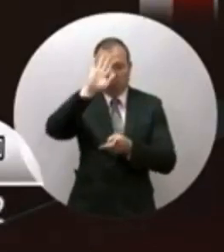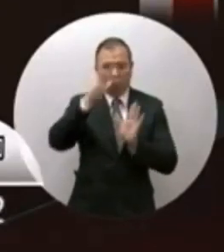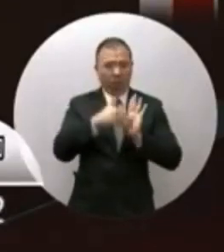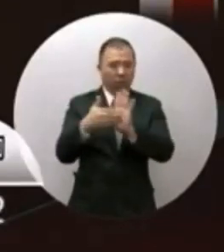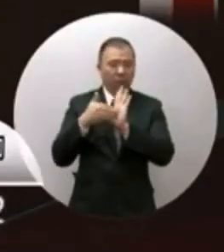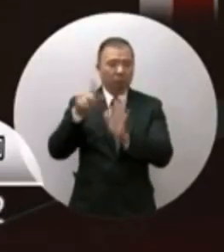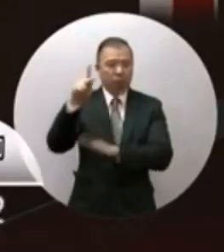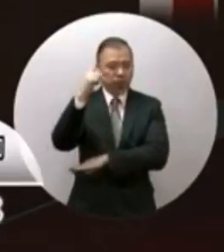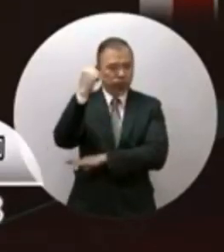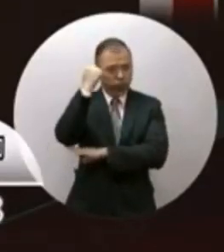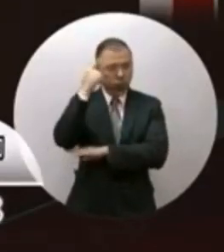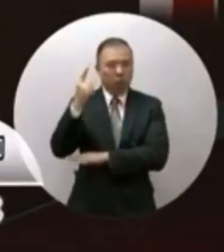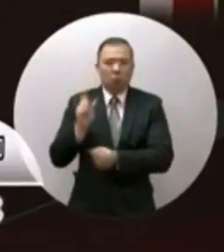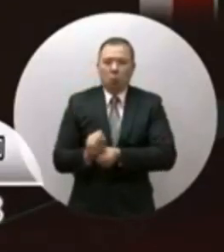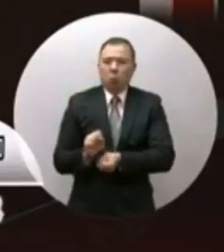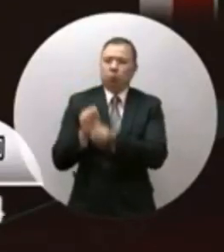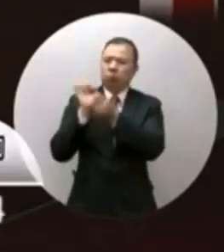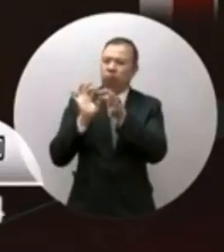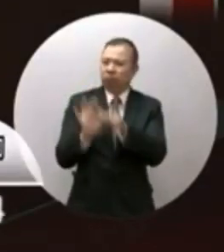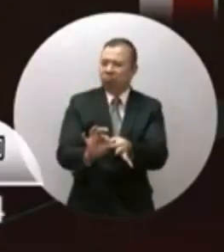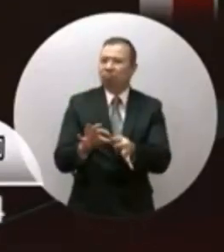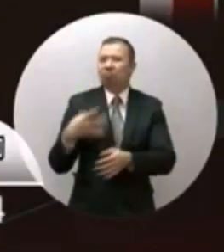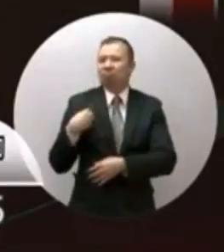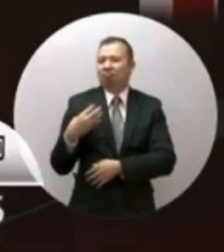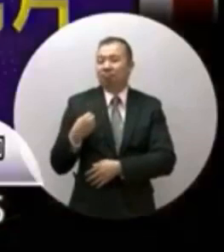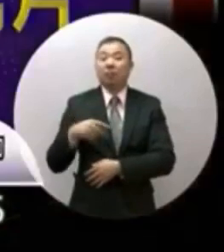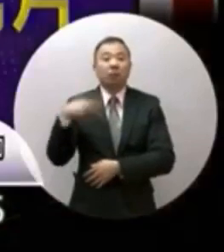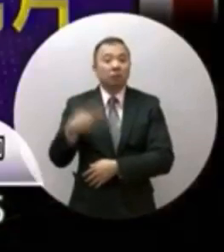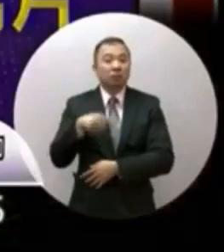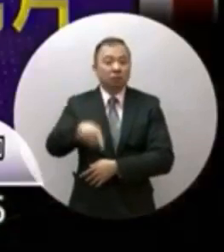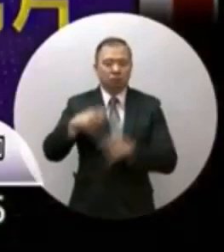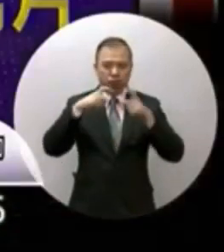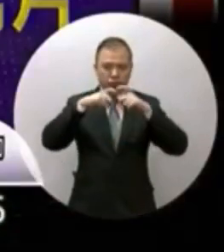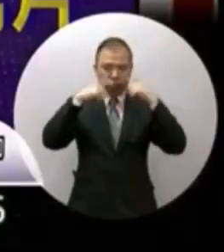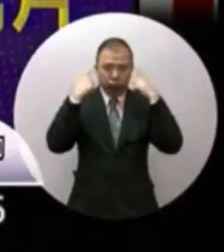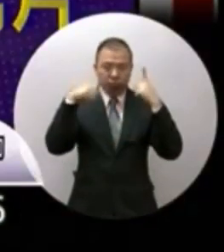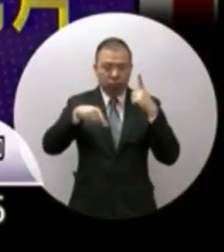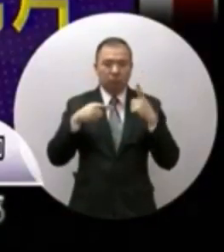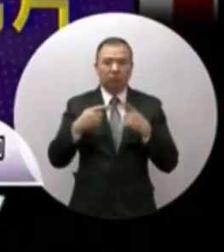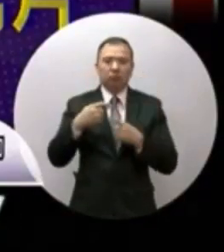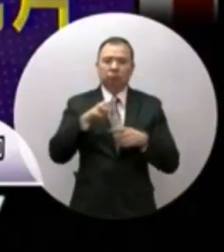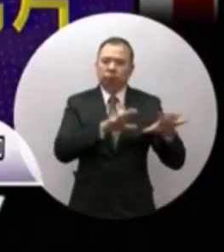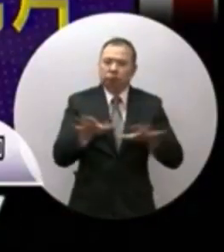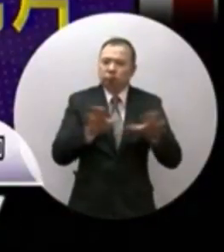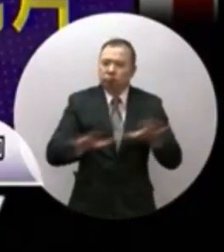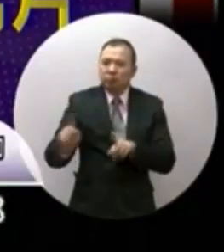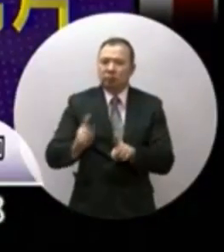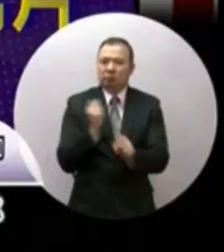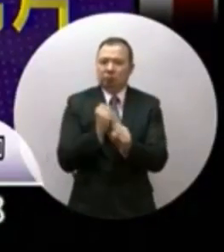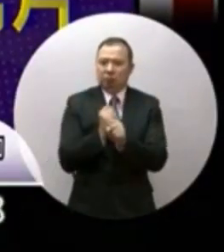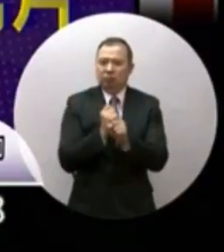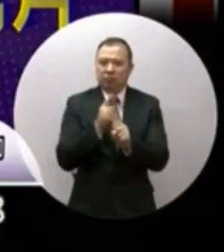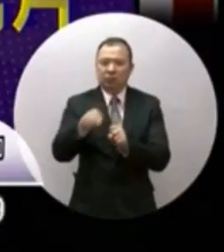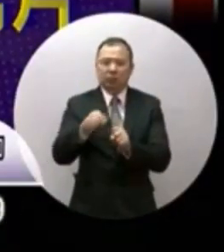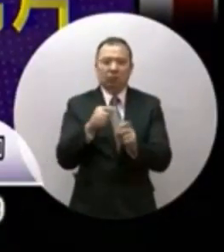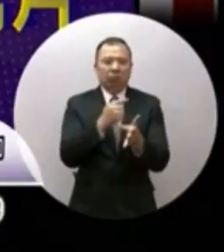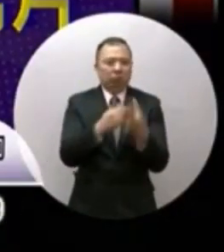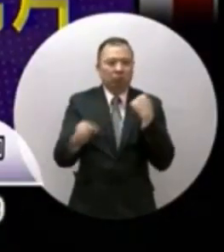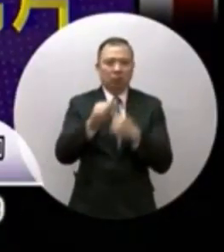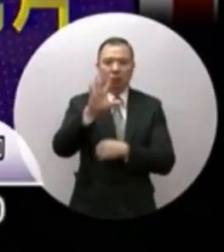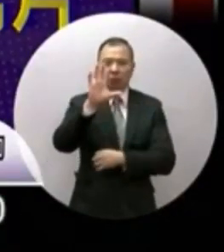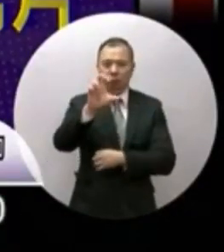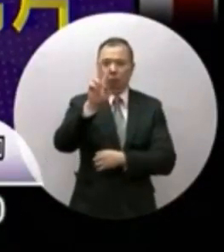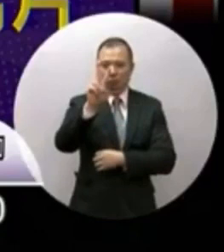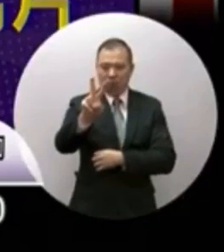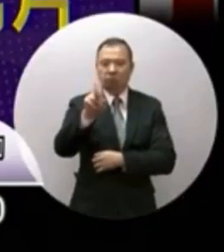续增设。新增的口罩产制产线92条，也都